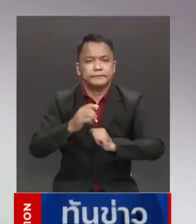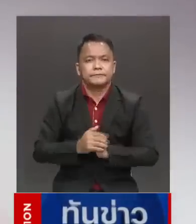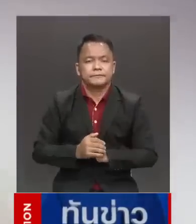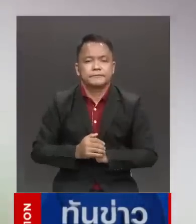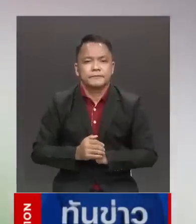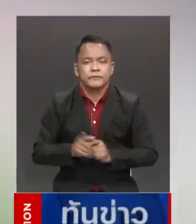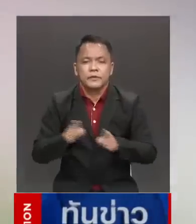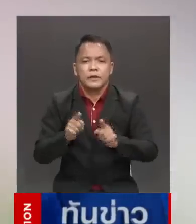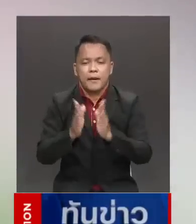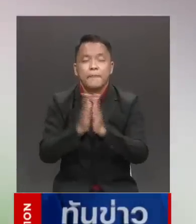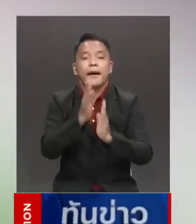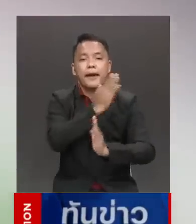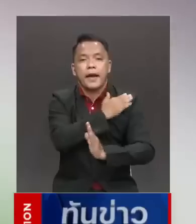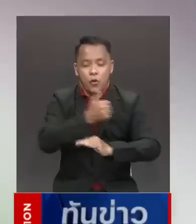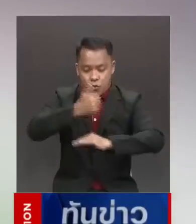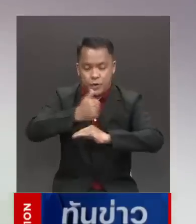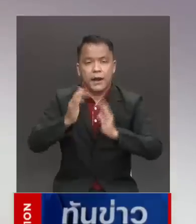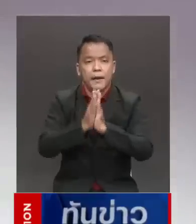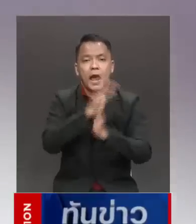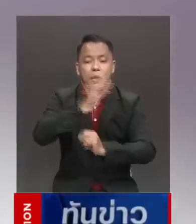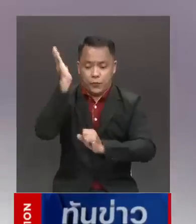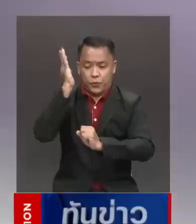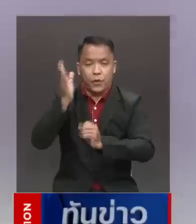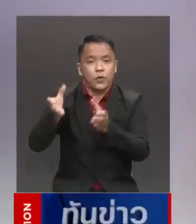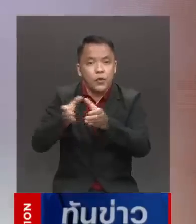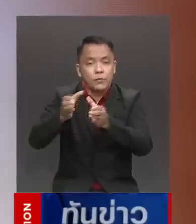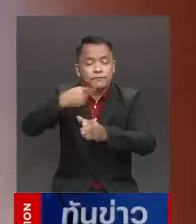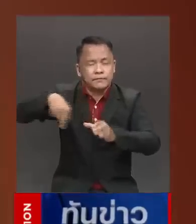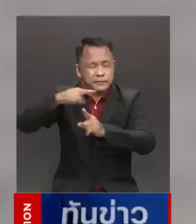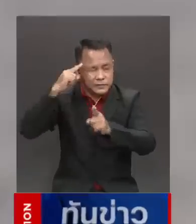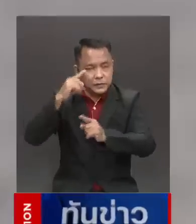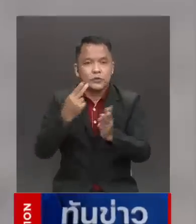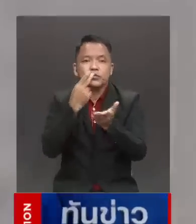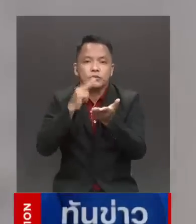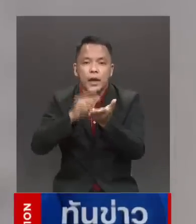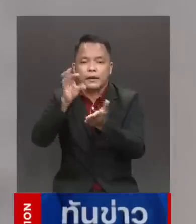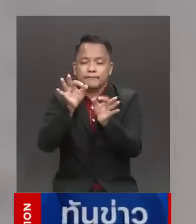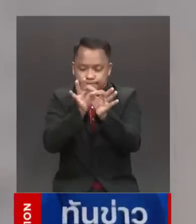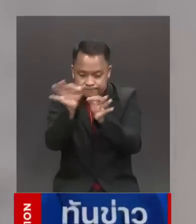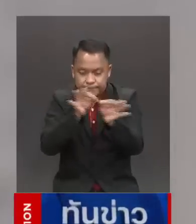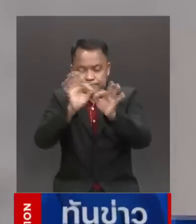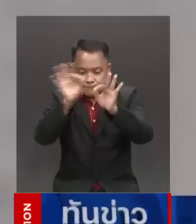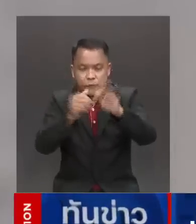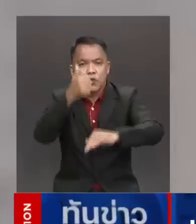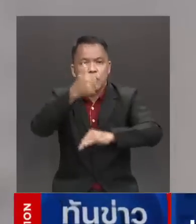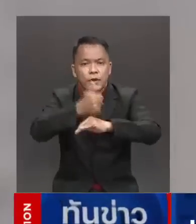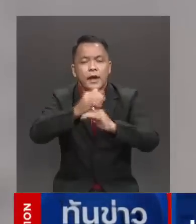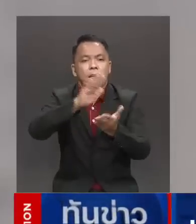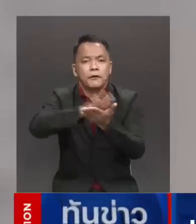ตซึ่งพระรูปนี้เป็นหัวหน้าพระวิทยากรนะครับถึงขั้นต้องทำหนังสือชี้แจงผู้อำนวยการโรง